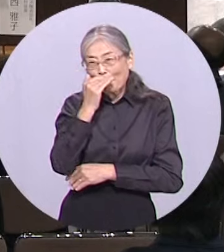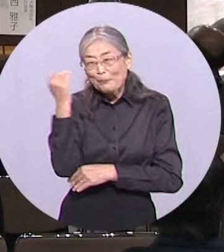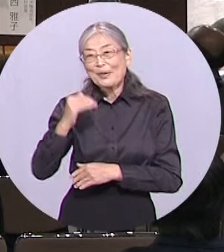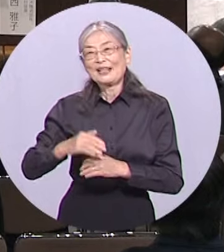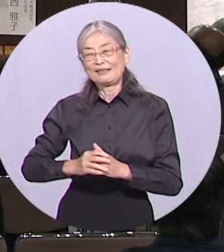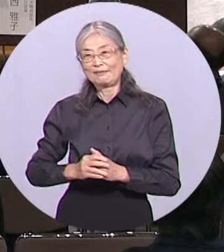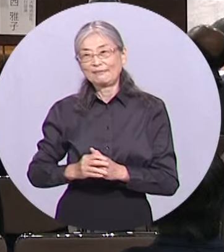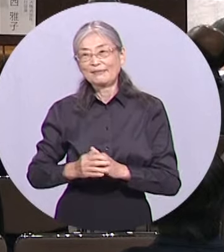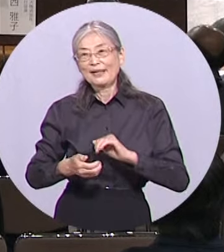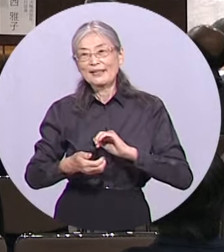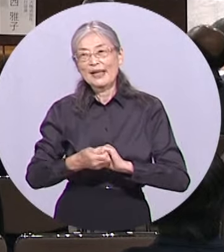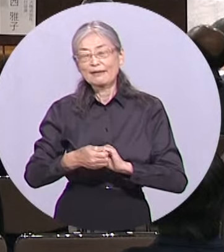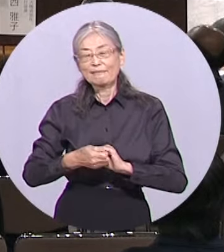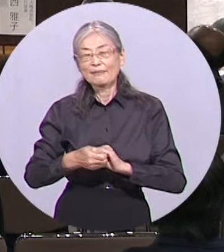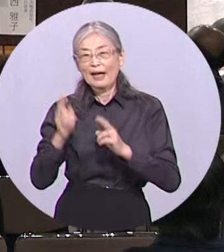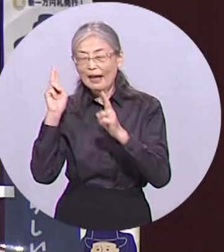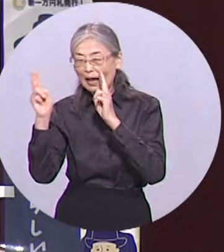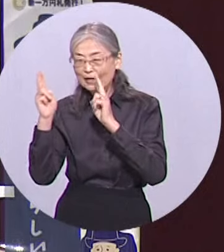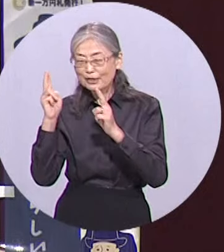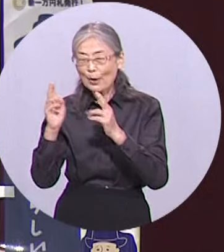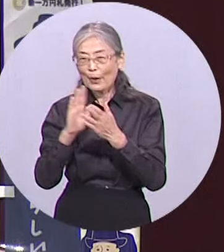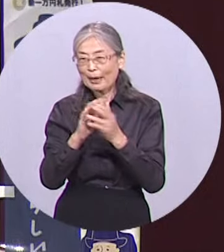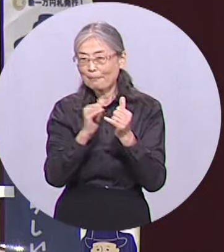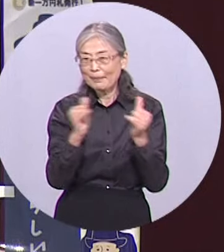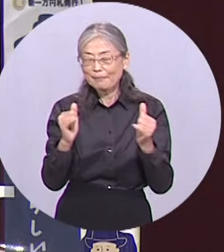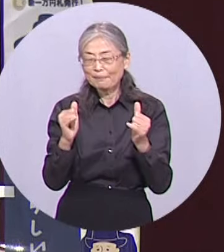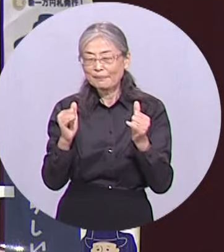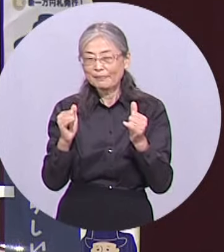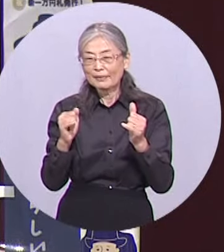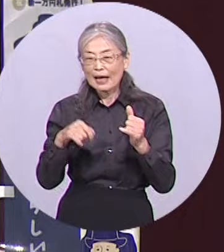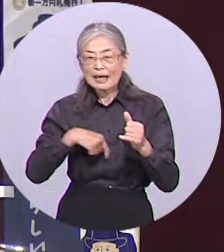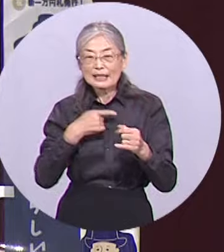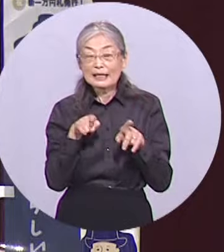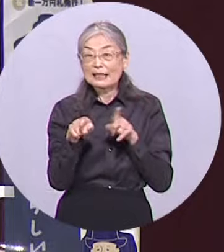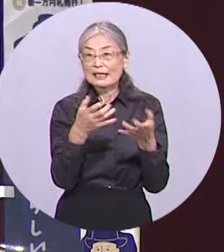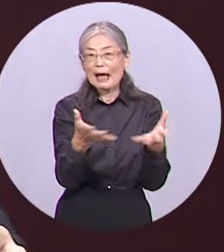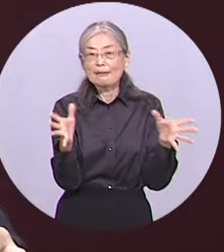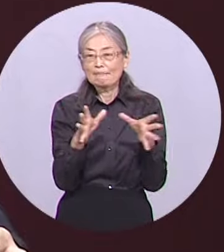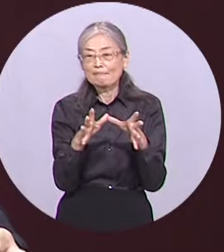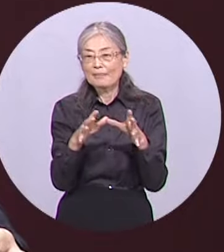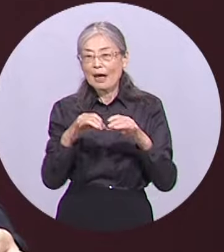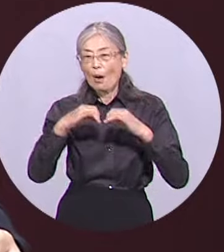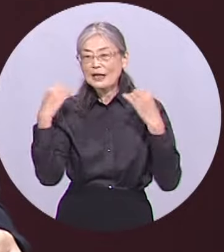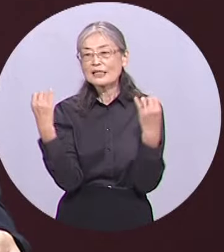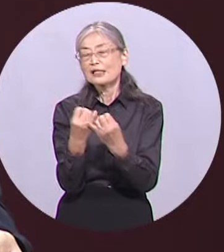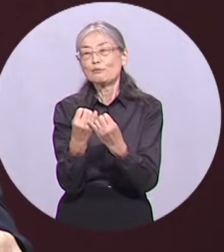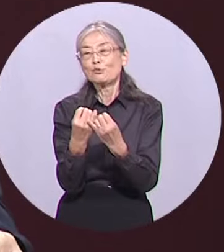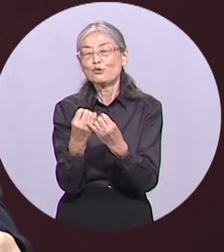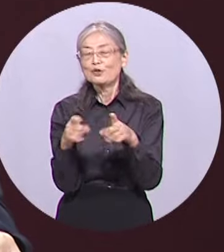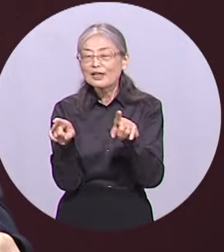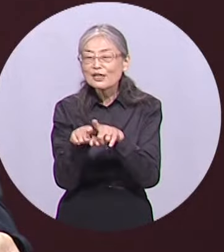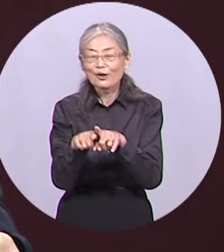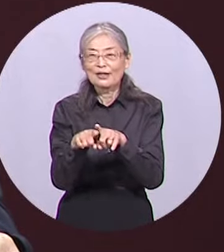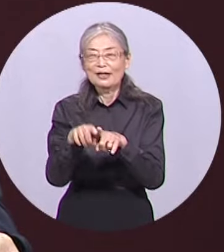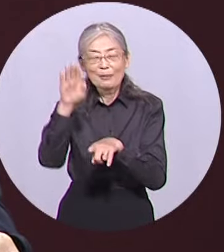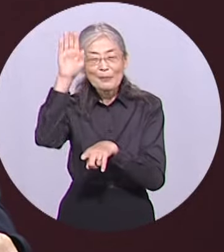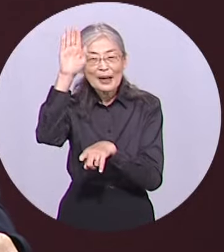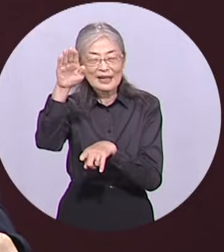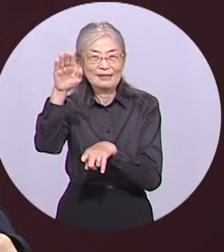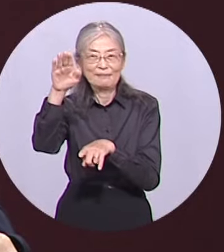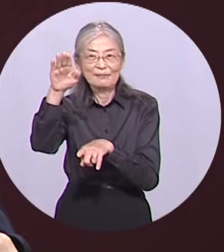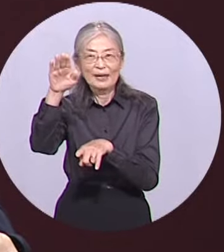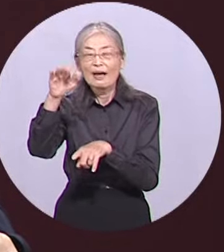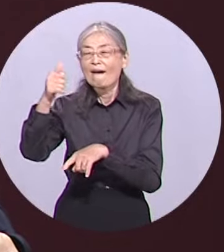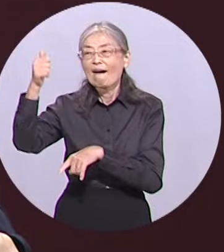。ぜひですね、企業、県民の皆さん、自治体、一緒になってワンチームで埼玉県の未来に向けて、渋沢栄